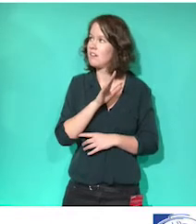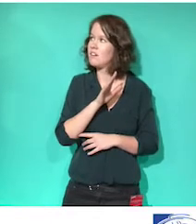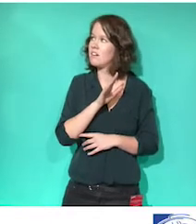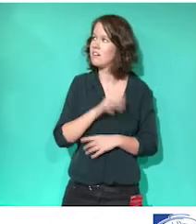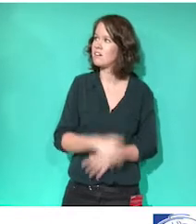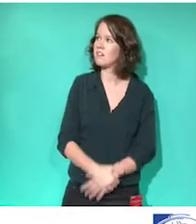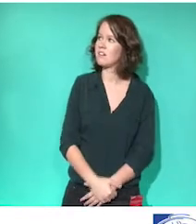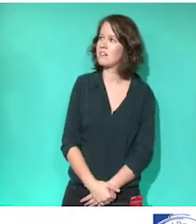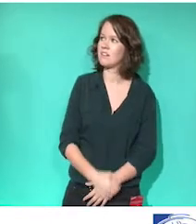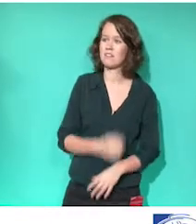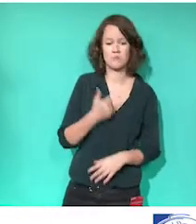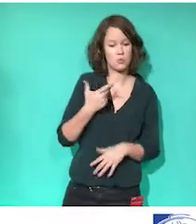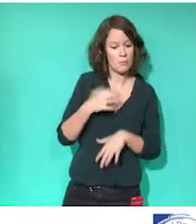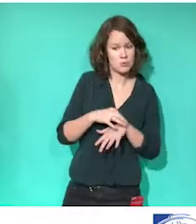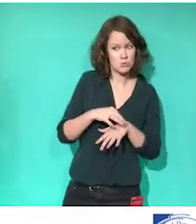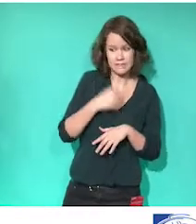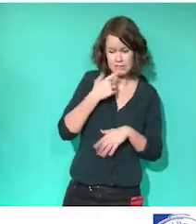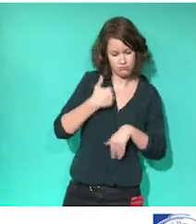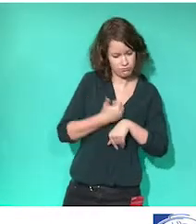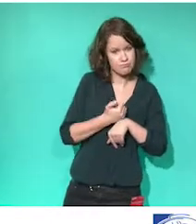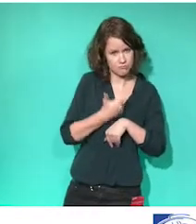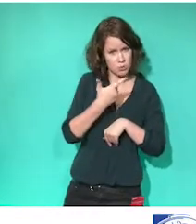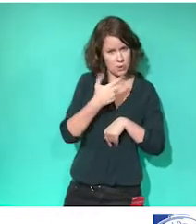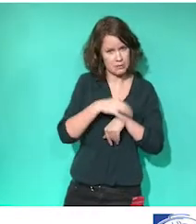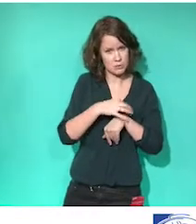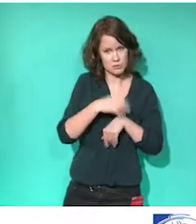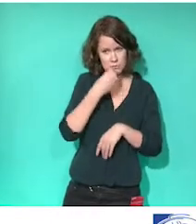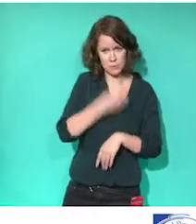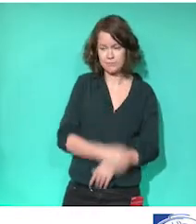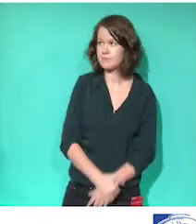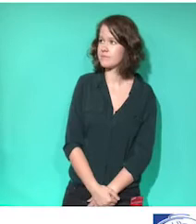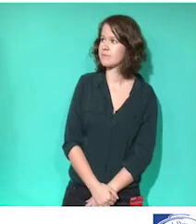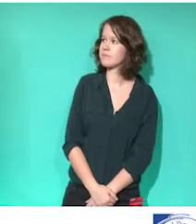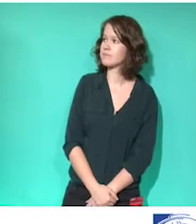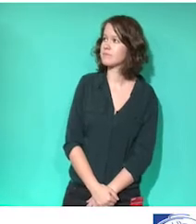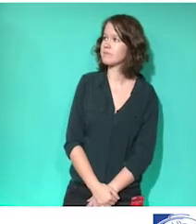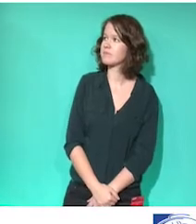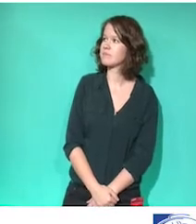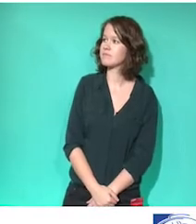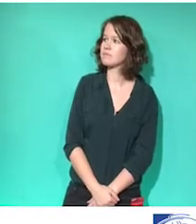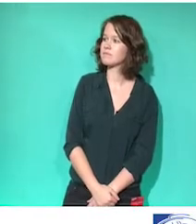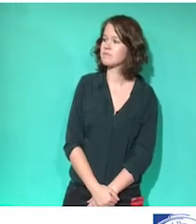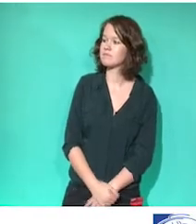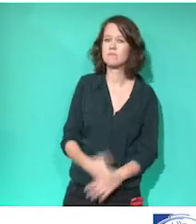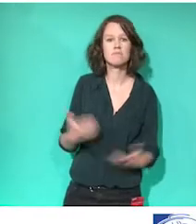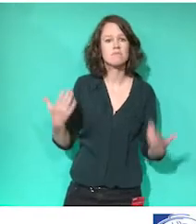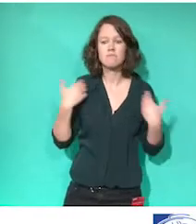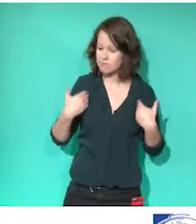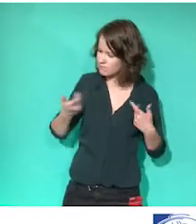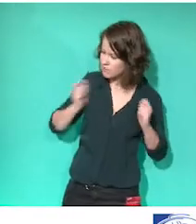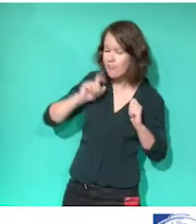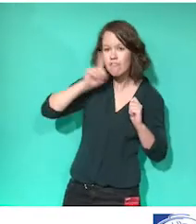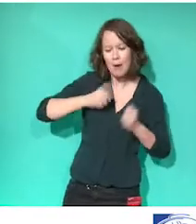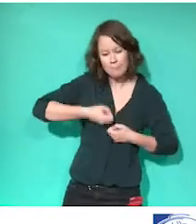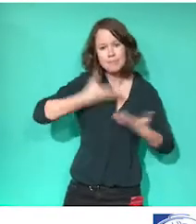minutes. Je pense que montre en main, ça ne fera pas plus. Alors, on vient de nous dire, les femmes, prenez la parole. Allez-y, Marina,